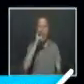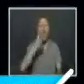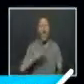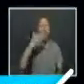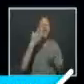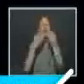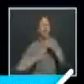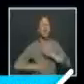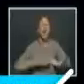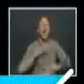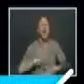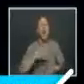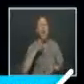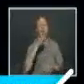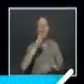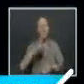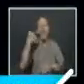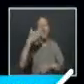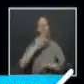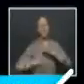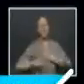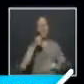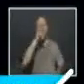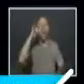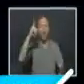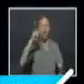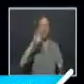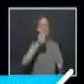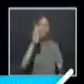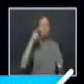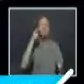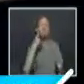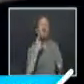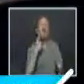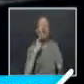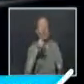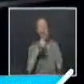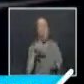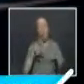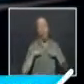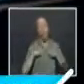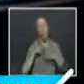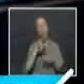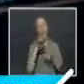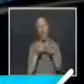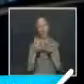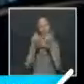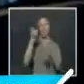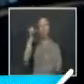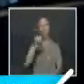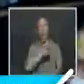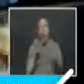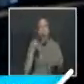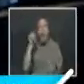נחמד? איך הוא יכול להיות מחד שהוא יודע שביבי פושע והוא מוכן ללכת להגן עליו? לא רק